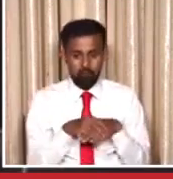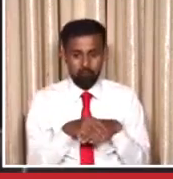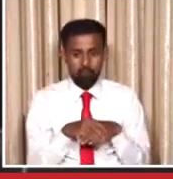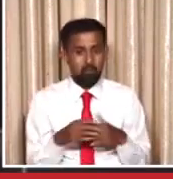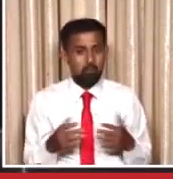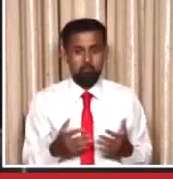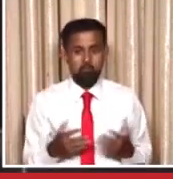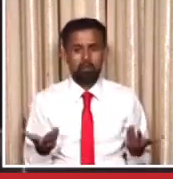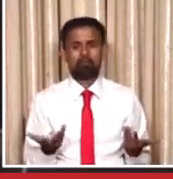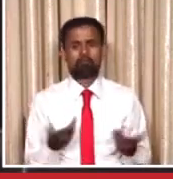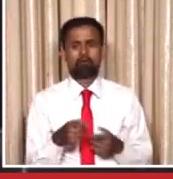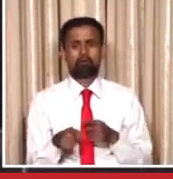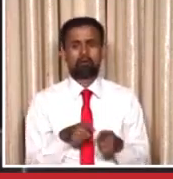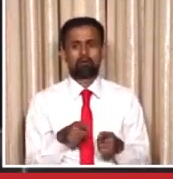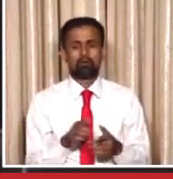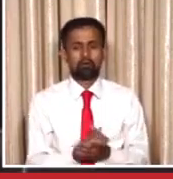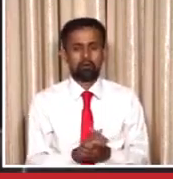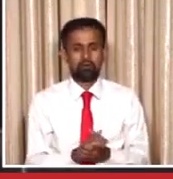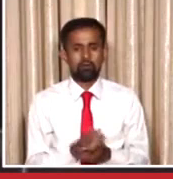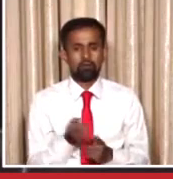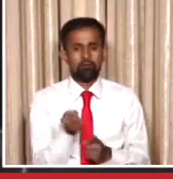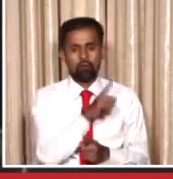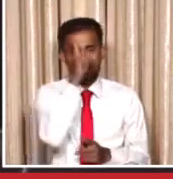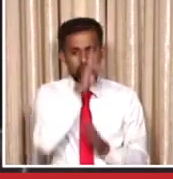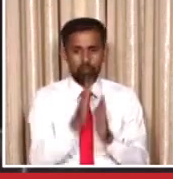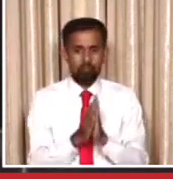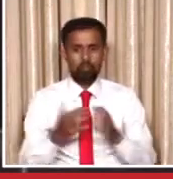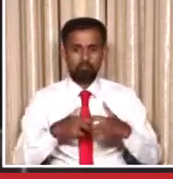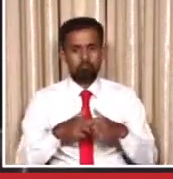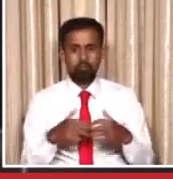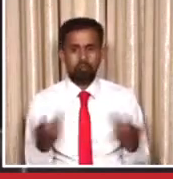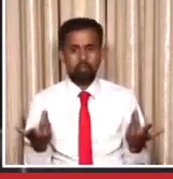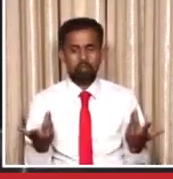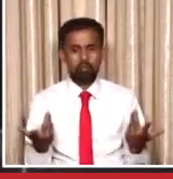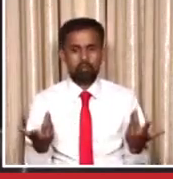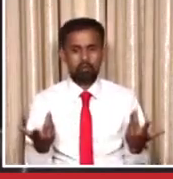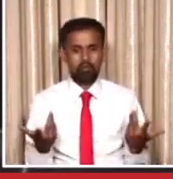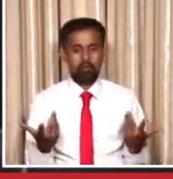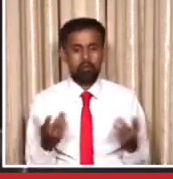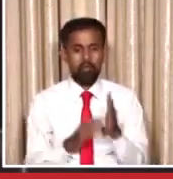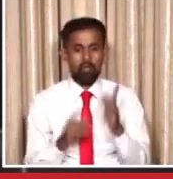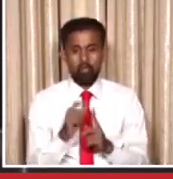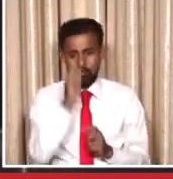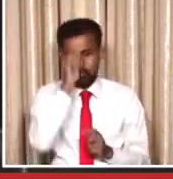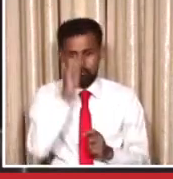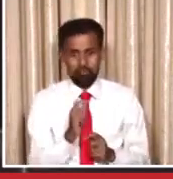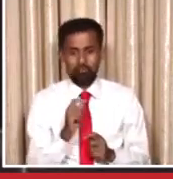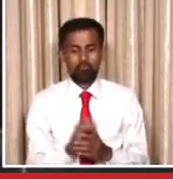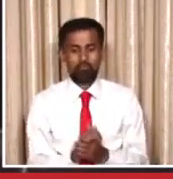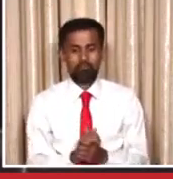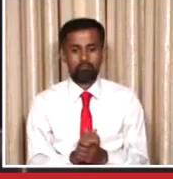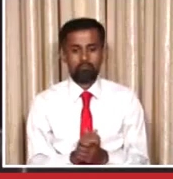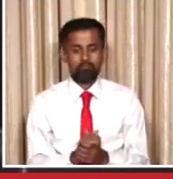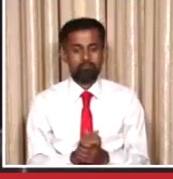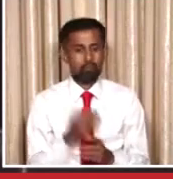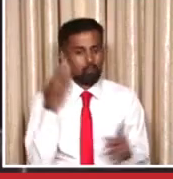இந்த மாற்றத்தை மேனைய மதத்தவர்களுக்கு அவ்வாறான எந்த தடையும் இல்லை. எனவே அந்த விஷயத்திலே அமைச்சர் அவர்கள் கௌரவ அமைச்சர் அவர்கள் உடனடியாக இது